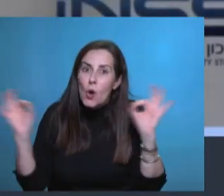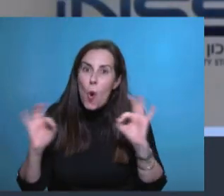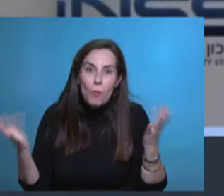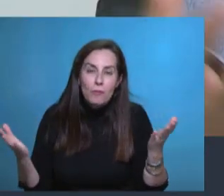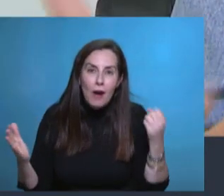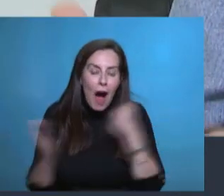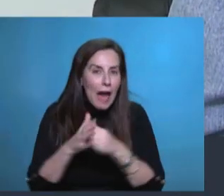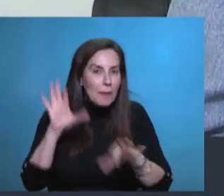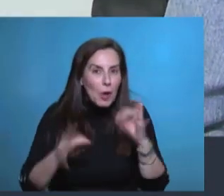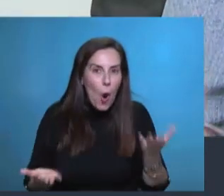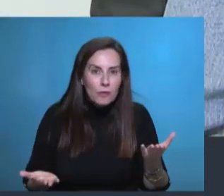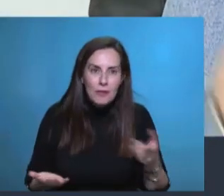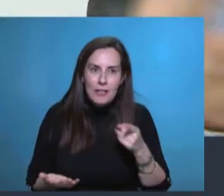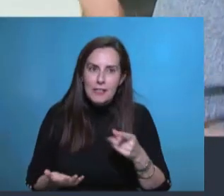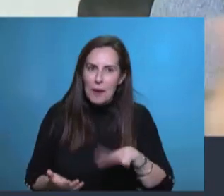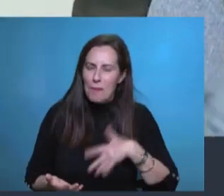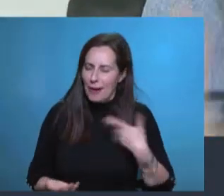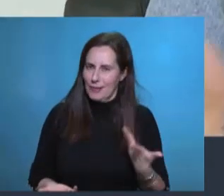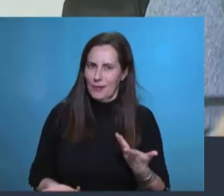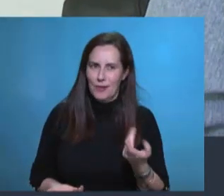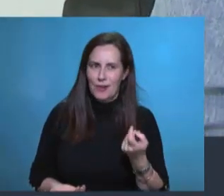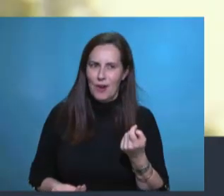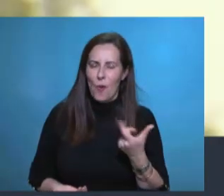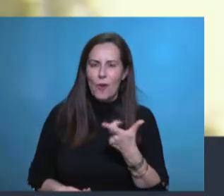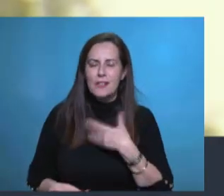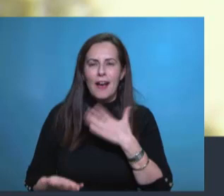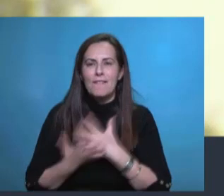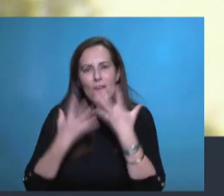הבחירות. את יודעת, זה מרגיש כאילו הוא קצת מתמכר לזה.